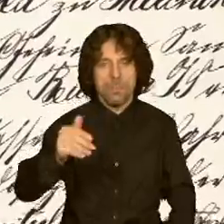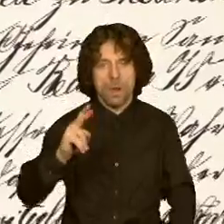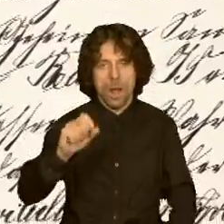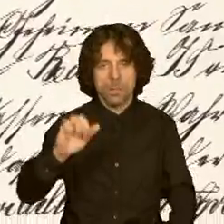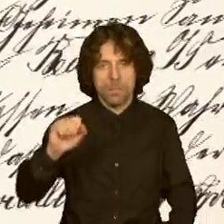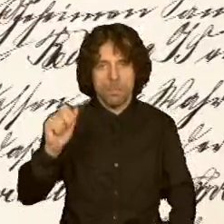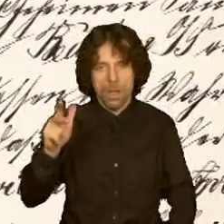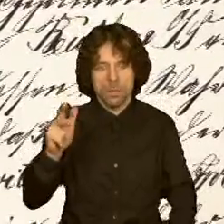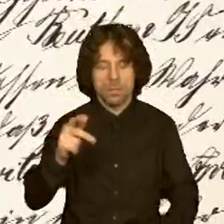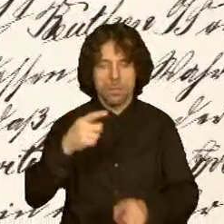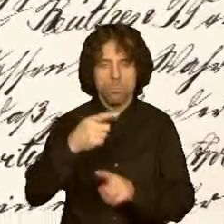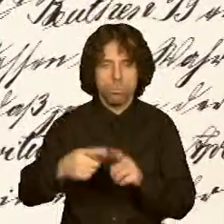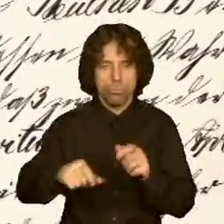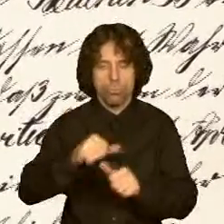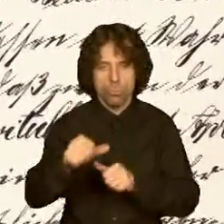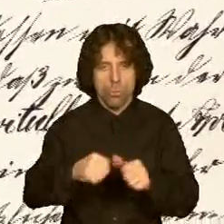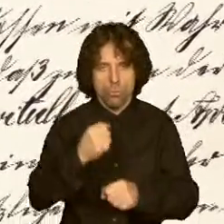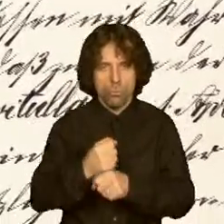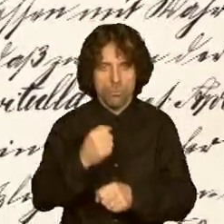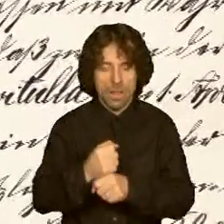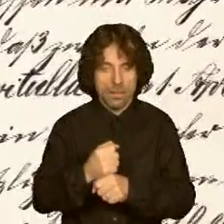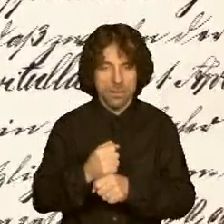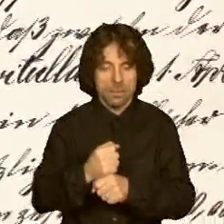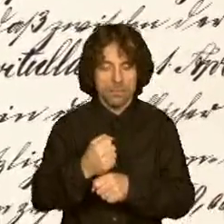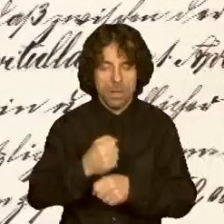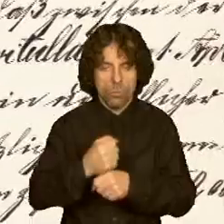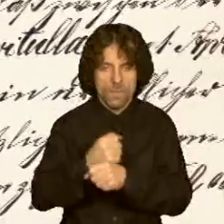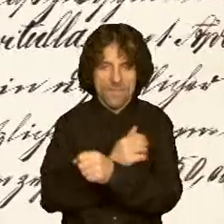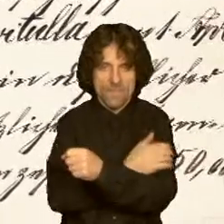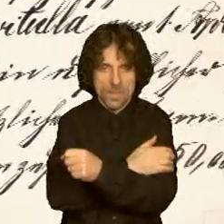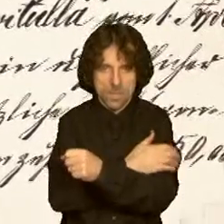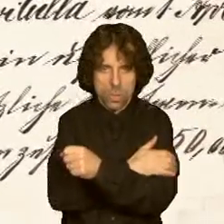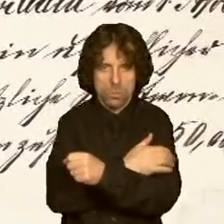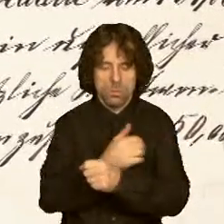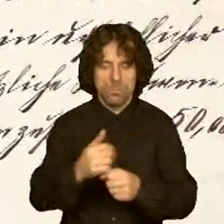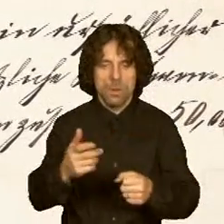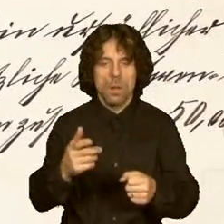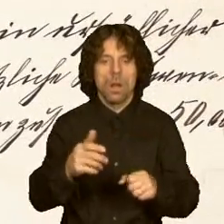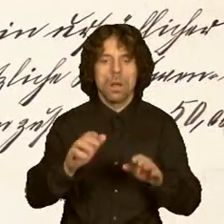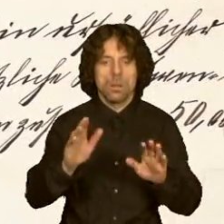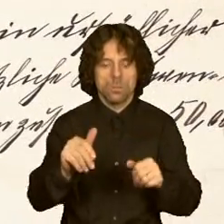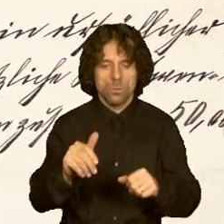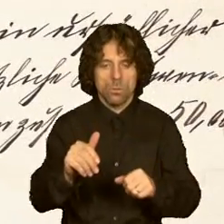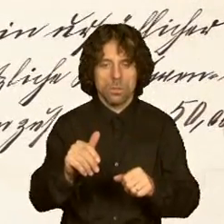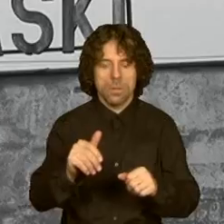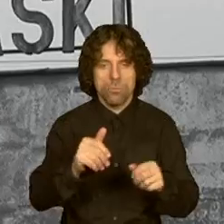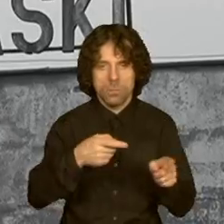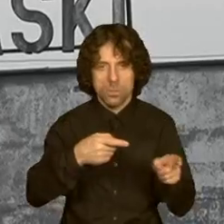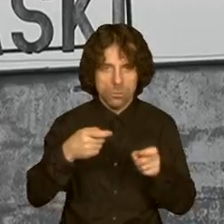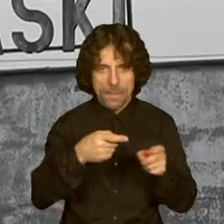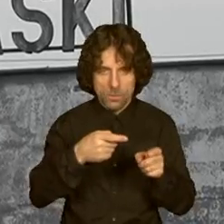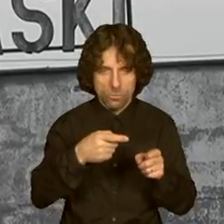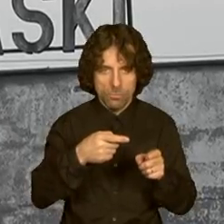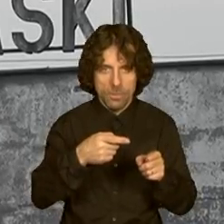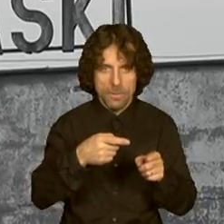Wilhelm Kasperlik po półrocznej pracy jako pracownik fizyczny został technikiem